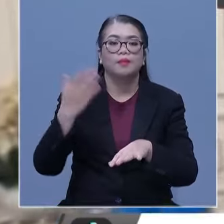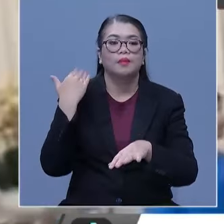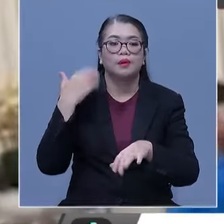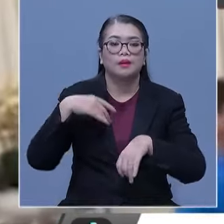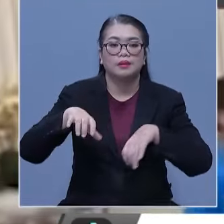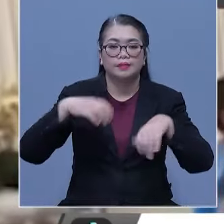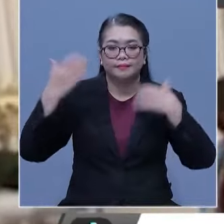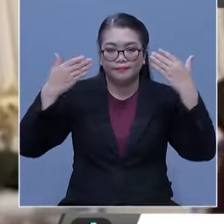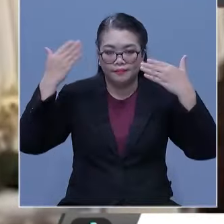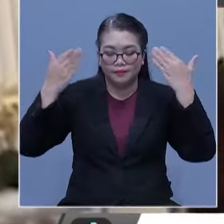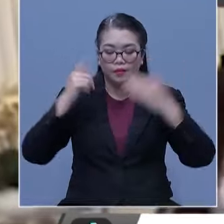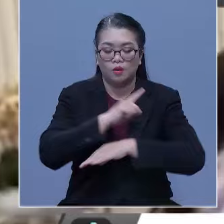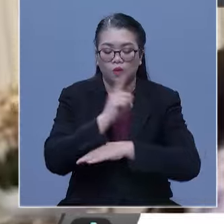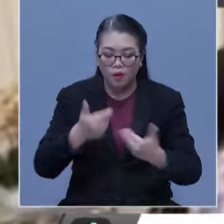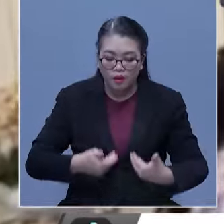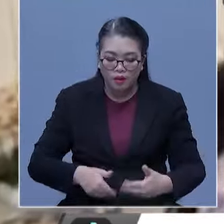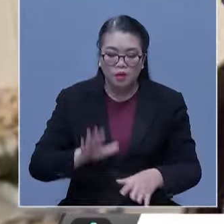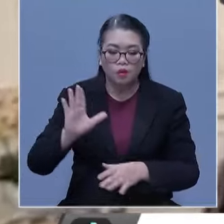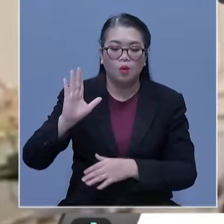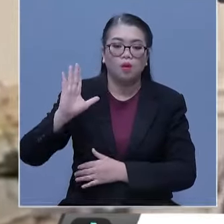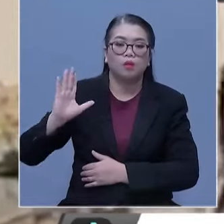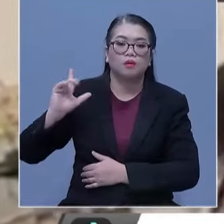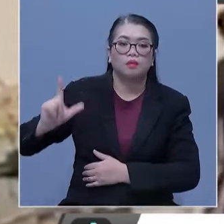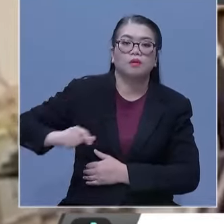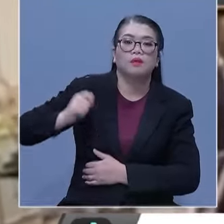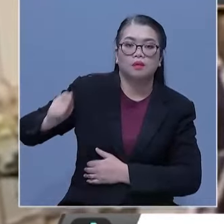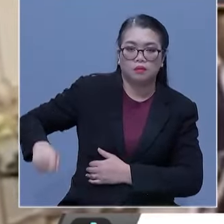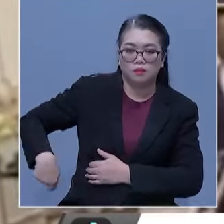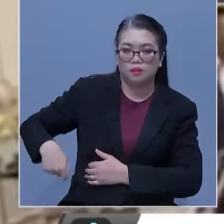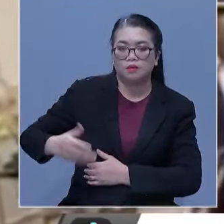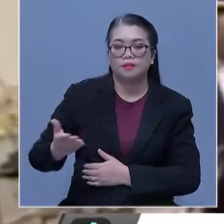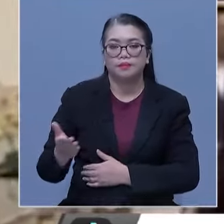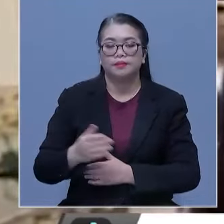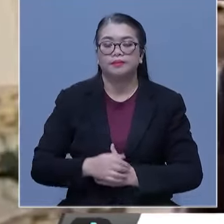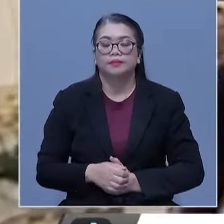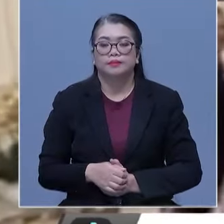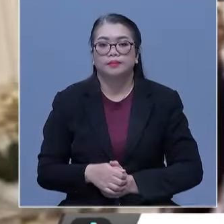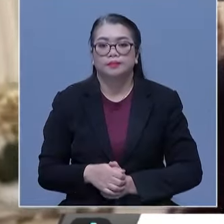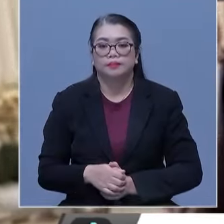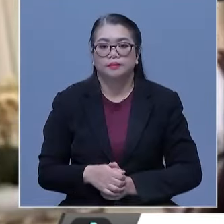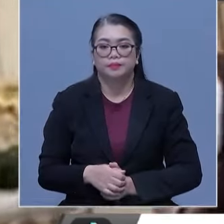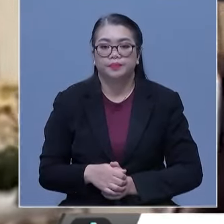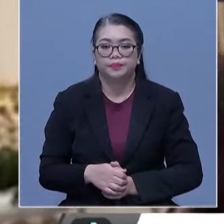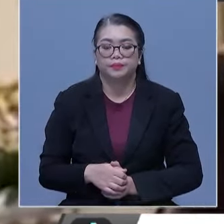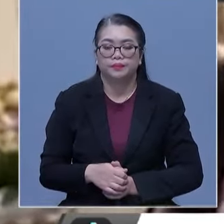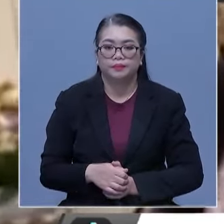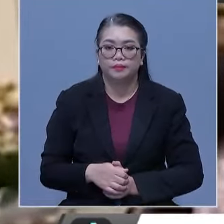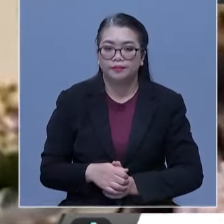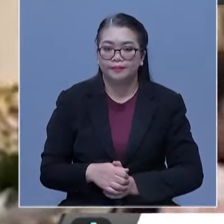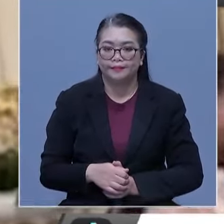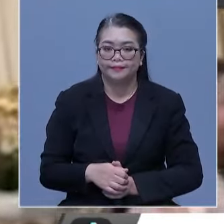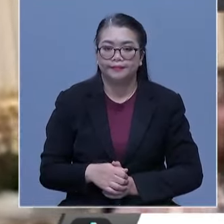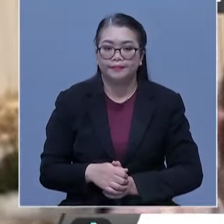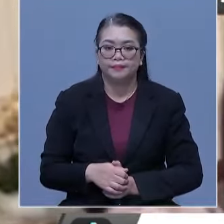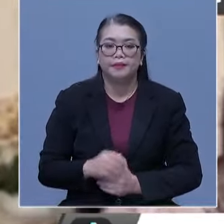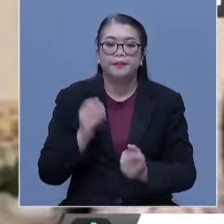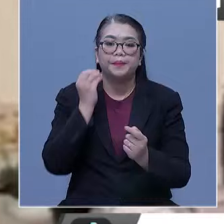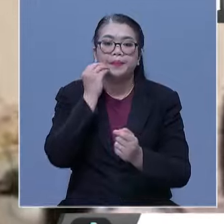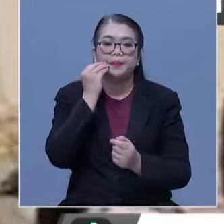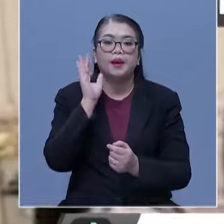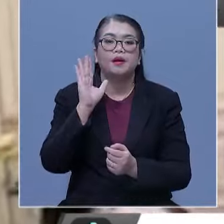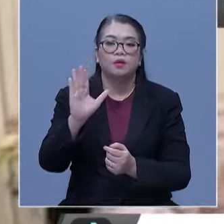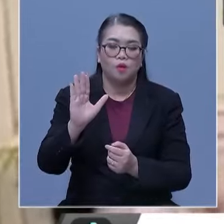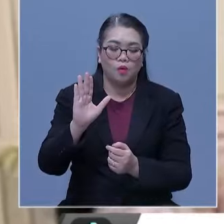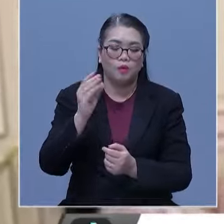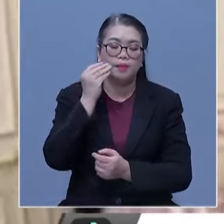บรรยากาศย้อนกลับไปในตอนนั้นนี่นี่ฮะบรรยากาศของการไปอวยพรวันเกิดนะเดินทางไปถึงที่กัมพูชาเลยนะครับไปที่บ้านของสมเด็จ